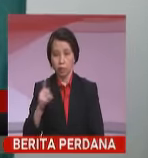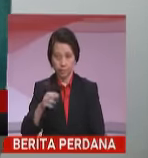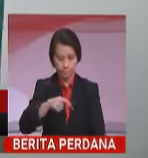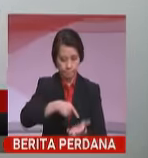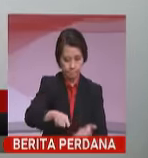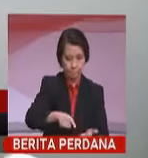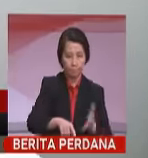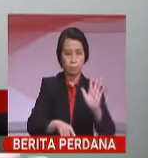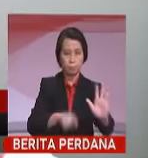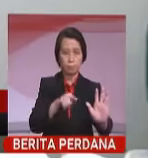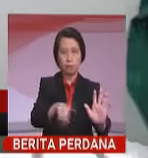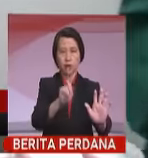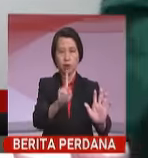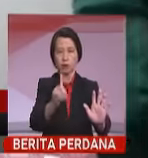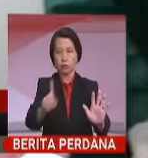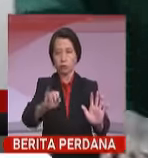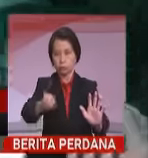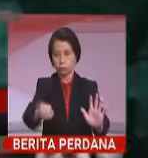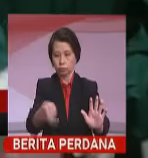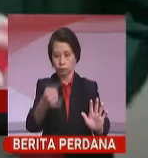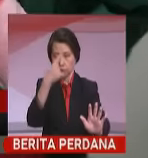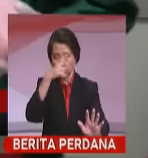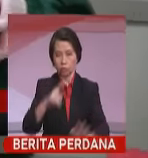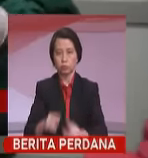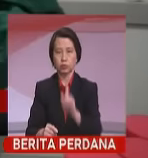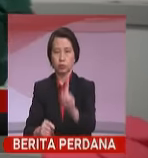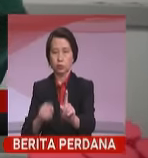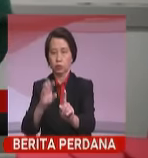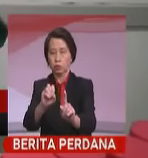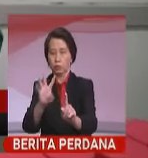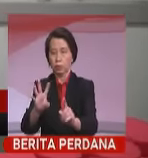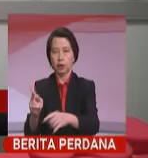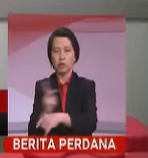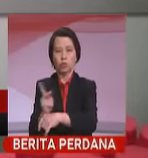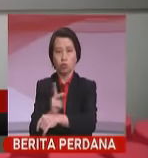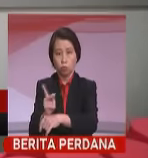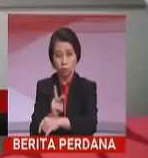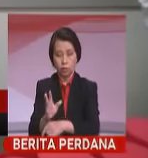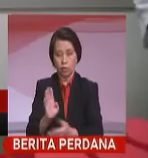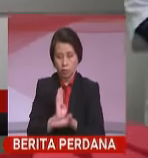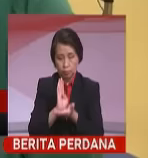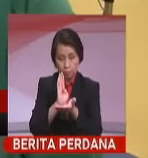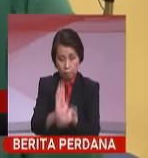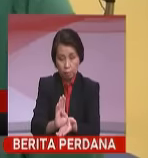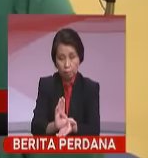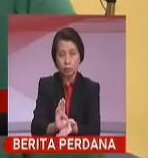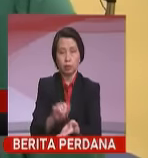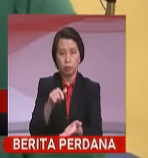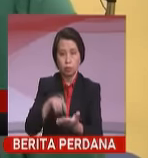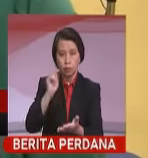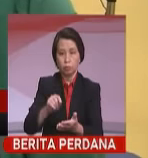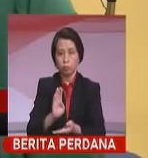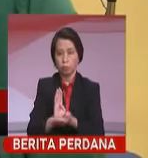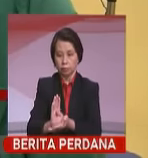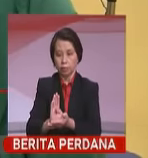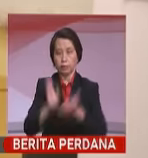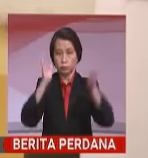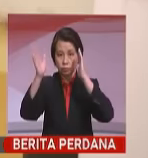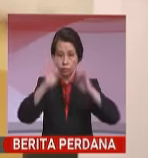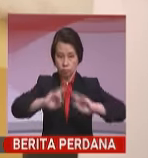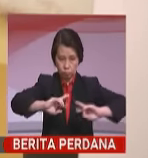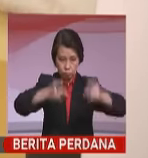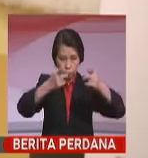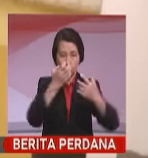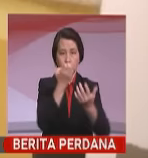sebanyak RM5.11 juta bagi 104 buah koperasi. Bantuan ini secara tidak langsung dapat membantu negara